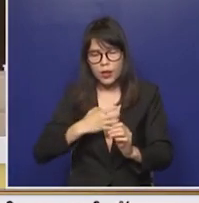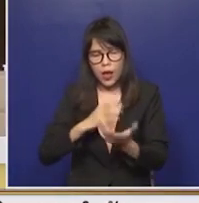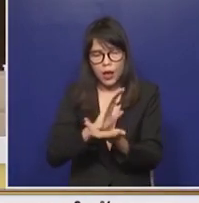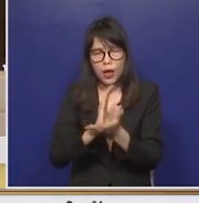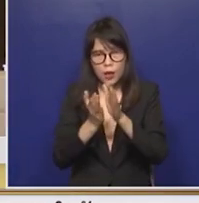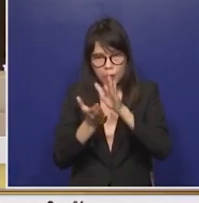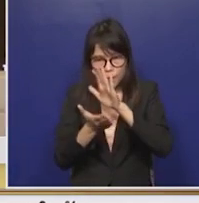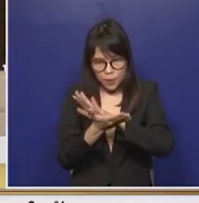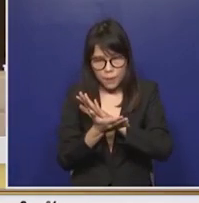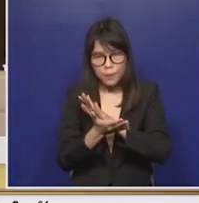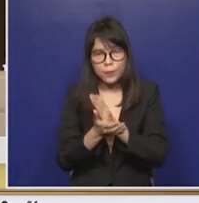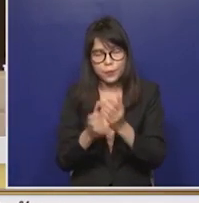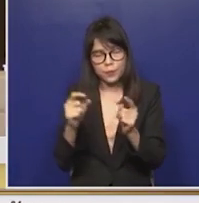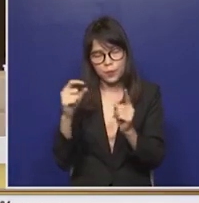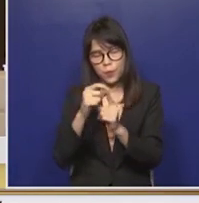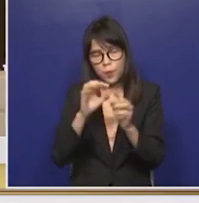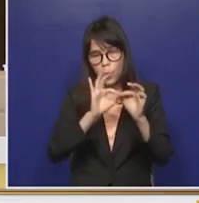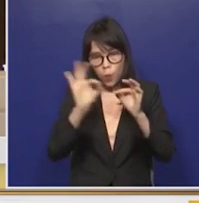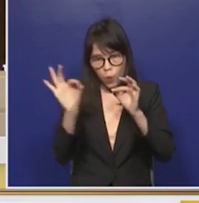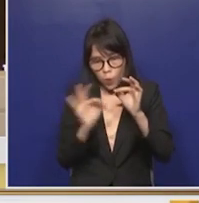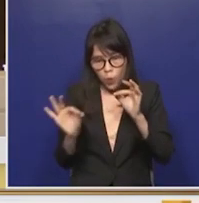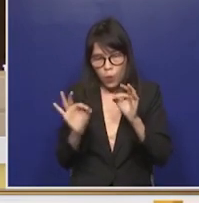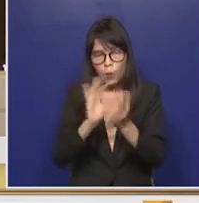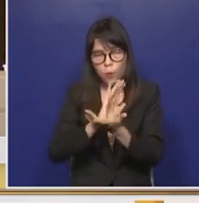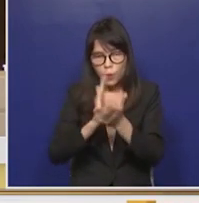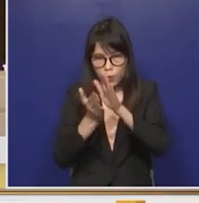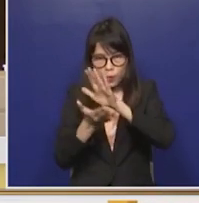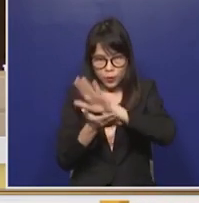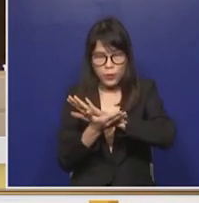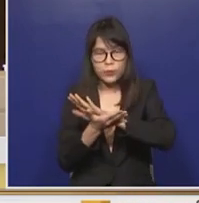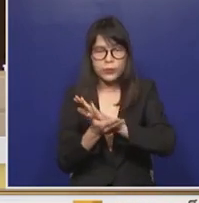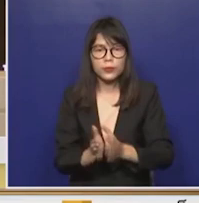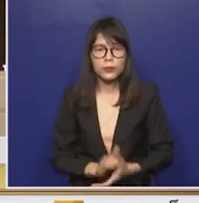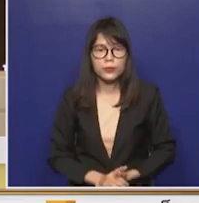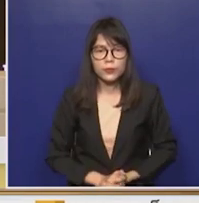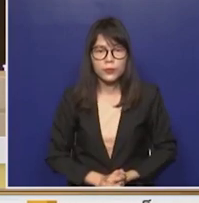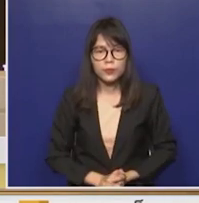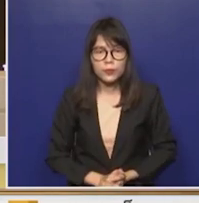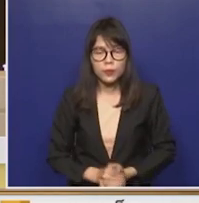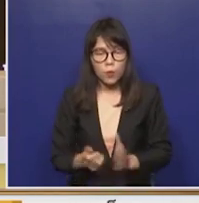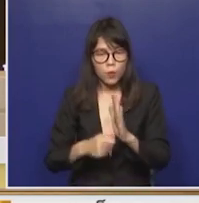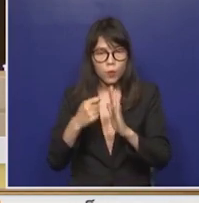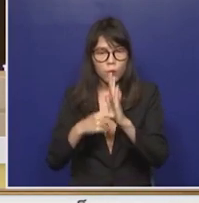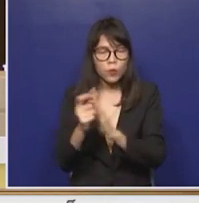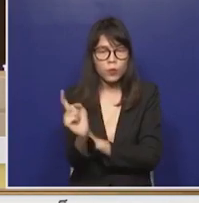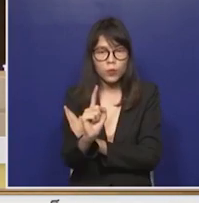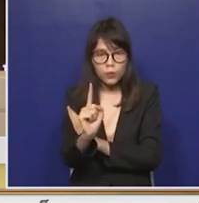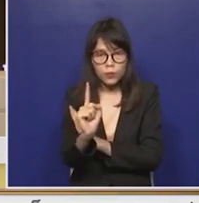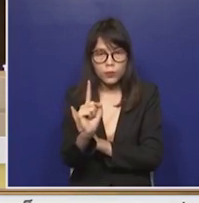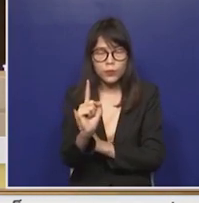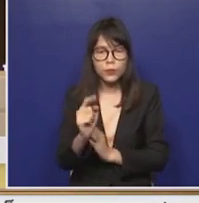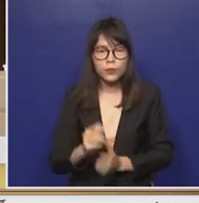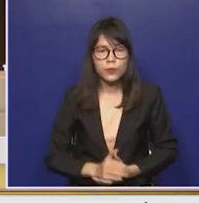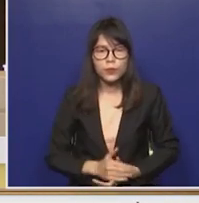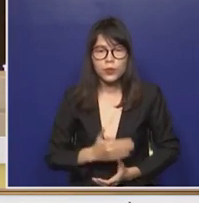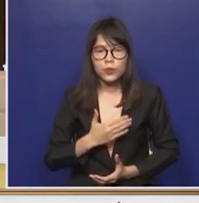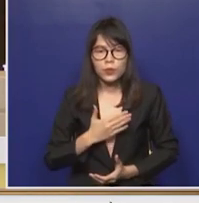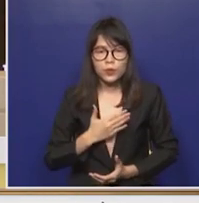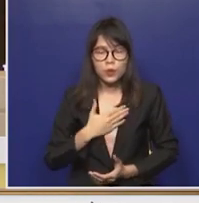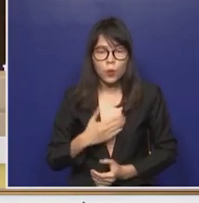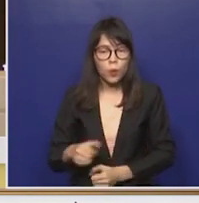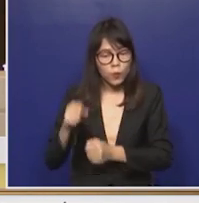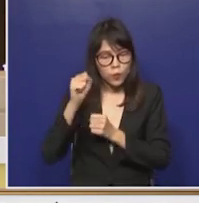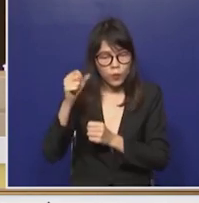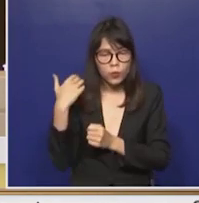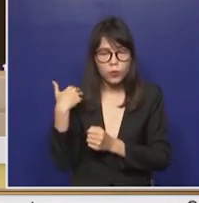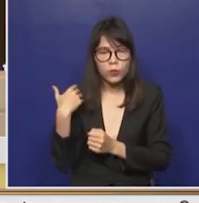แก้นะครับอยากขอให้ปรับปรุงข้อความนี้เพราะผมบอกว่าที่ผมท้วงด้วย